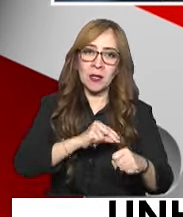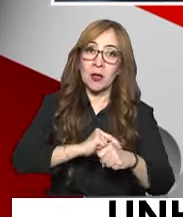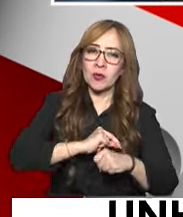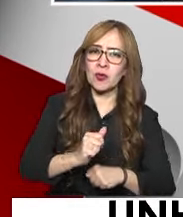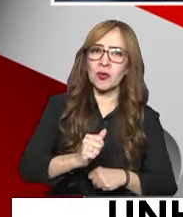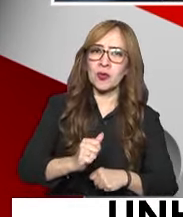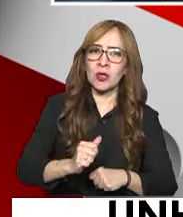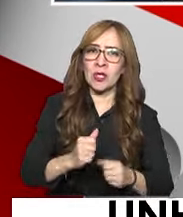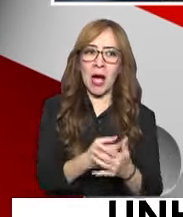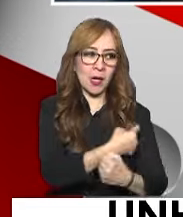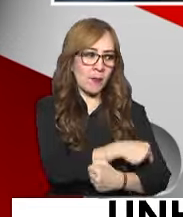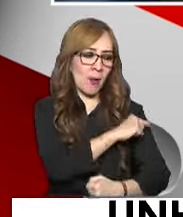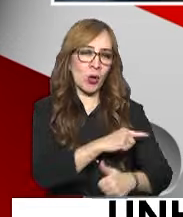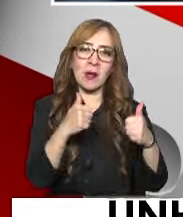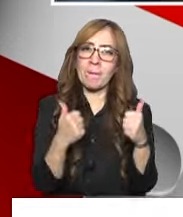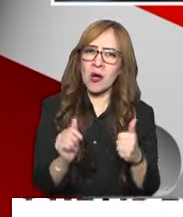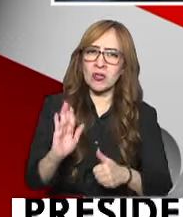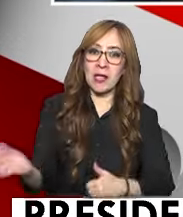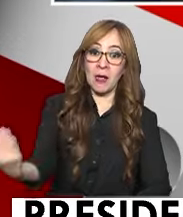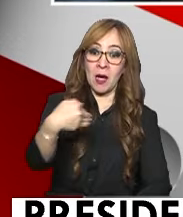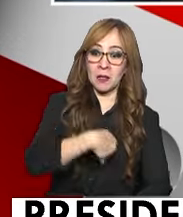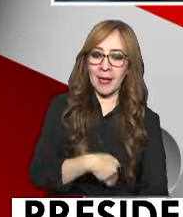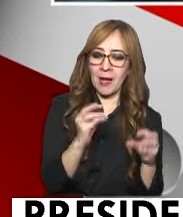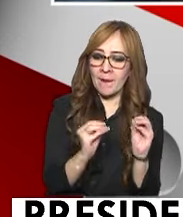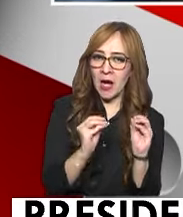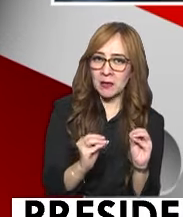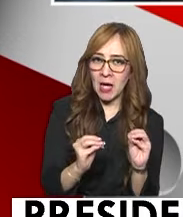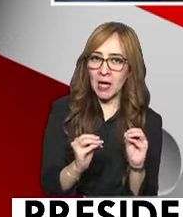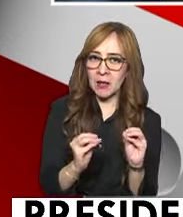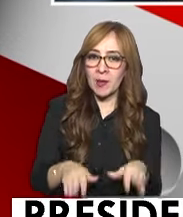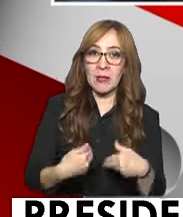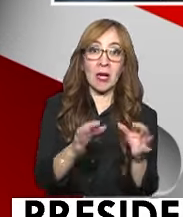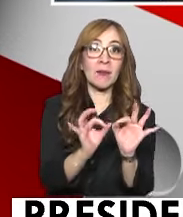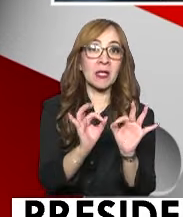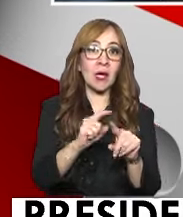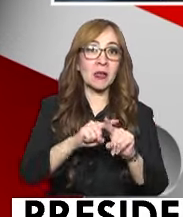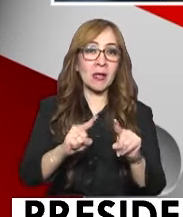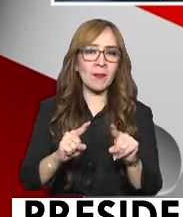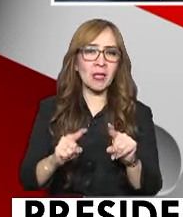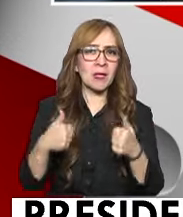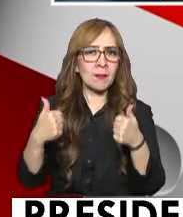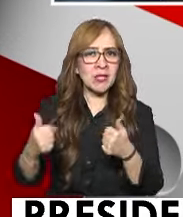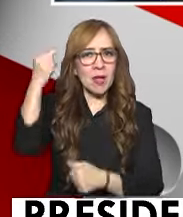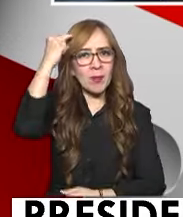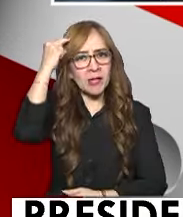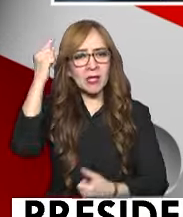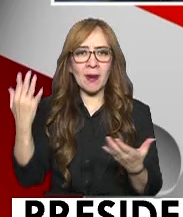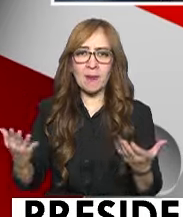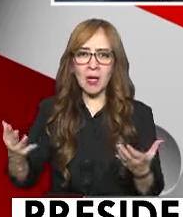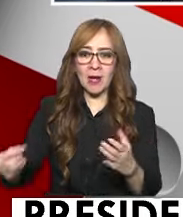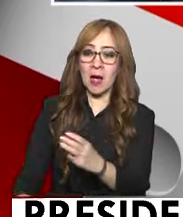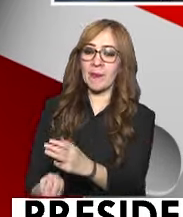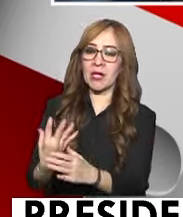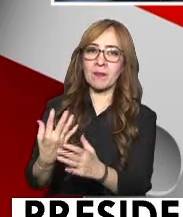berdedikasi guru yang tidak hanya datang mengajar yang tidak hanya memberikan pendidikan tapi guru yang mampu memikirkan Bagaimana perkembangan